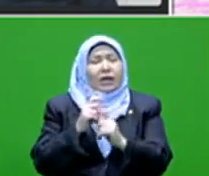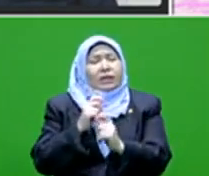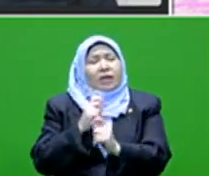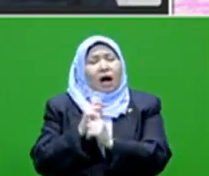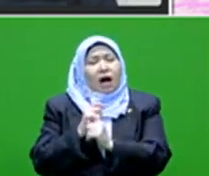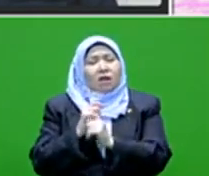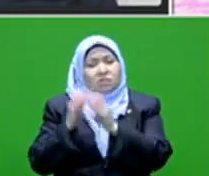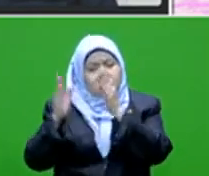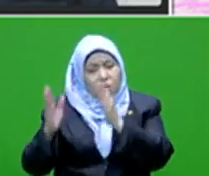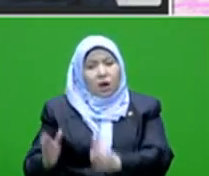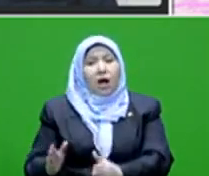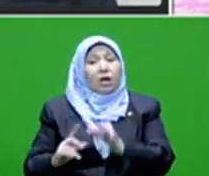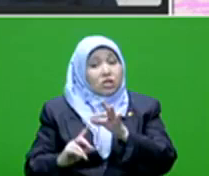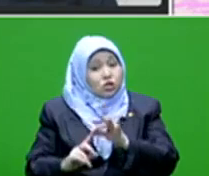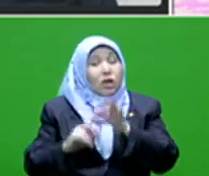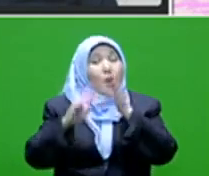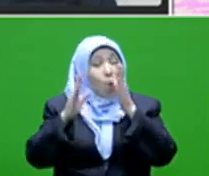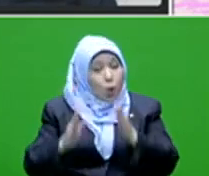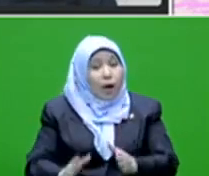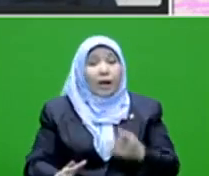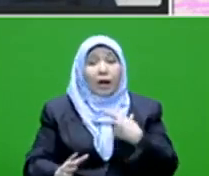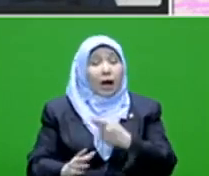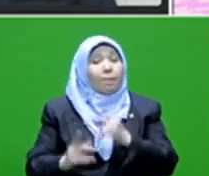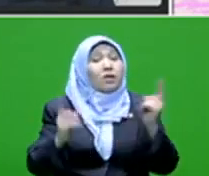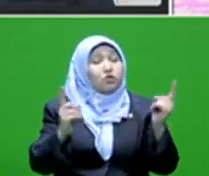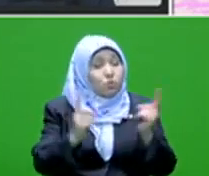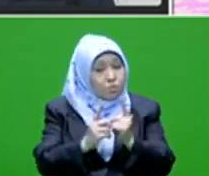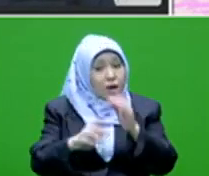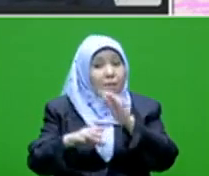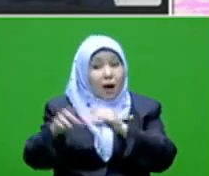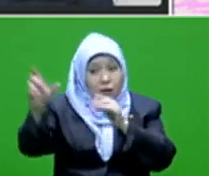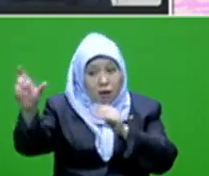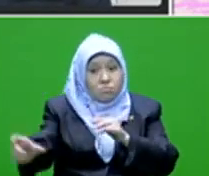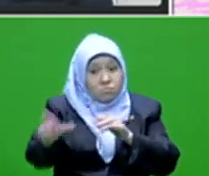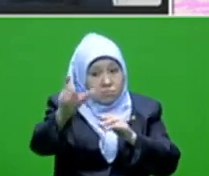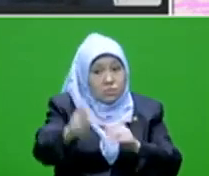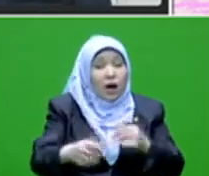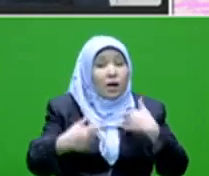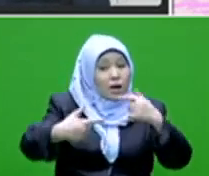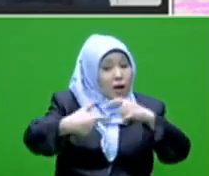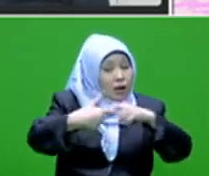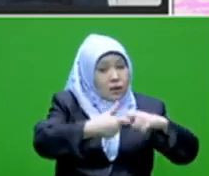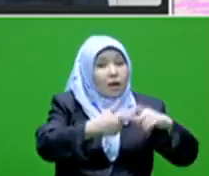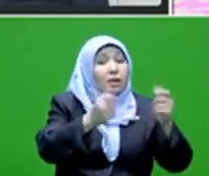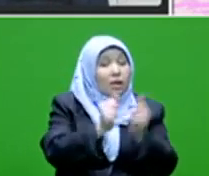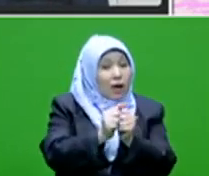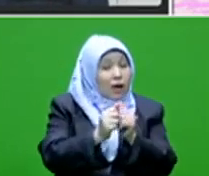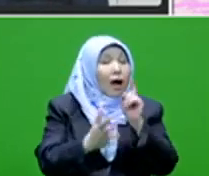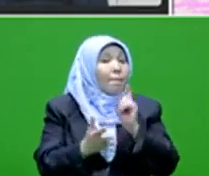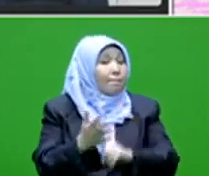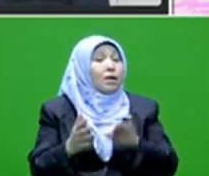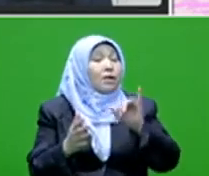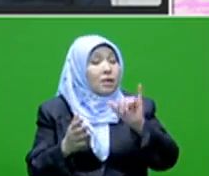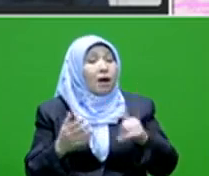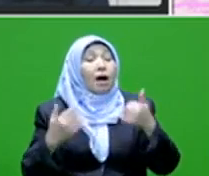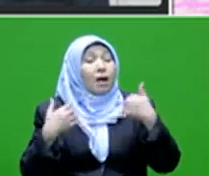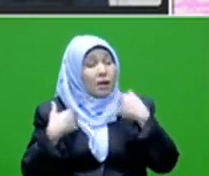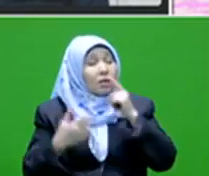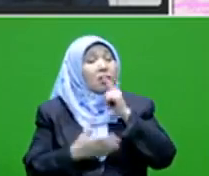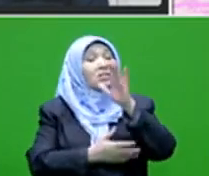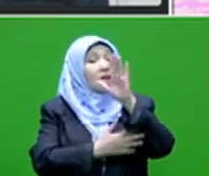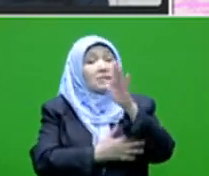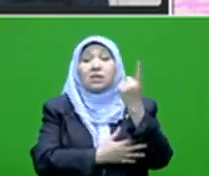seseorang. Kecuali orang yang kami jumpa dekat dia. Berkaitan dengan apa yang ada kita janji